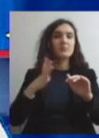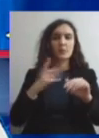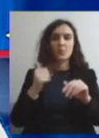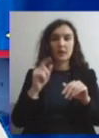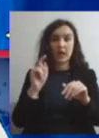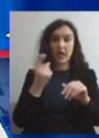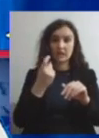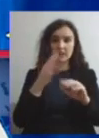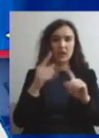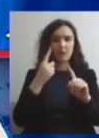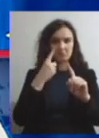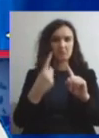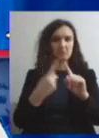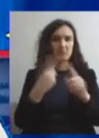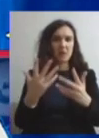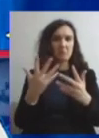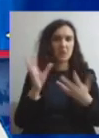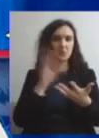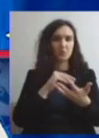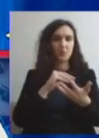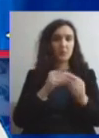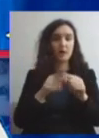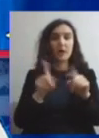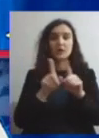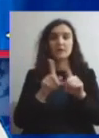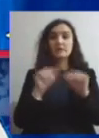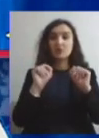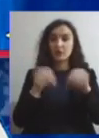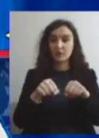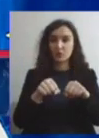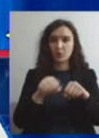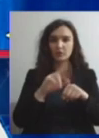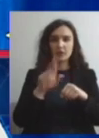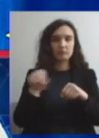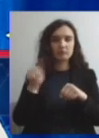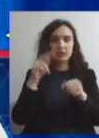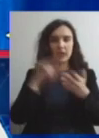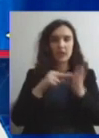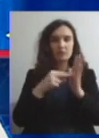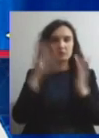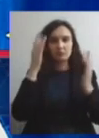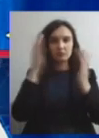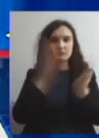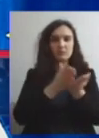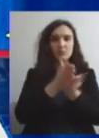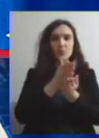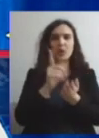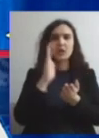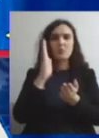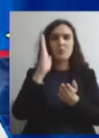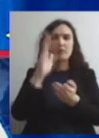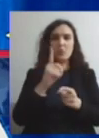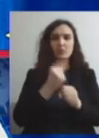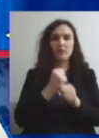ეფექტურობა და ამის შემდეგ ასევე შევძლოთ და დავსახოთ ის გეგმები, თუ რა ღონისძიებები იქნება სამომავლოდ